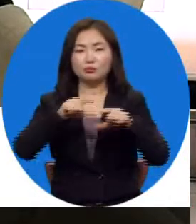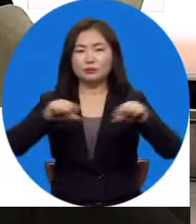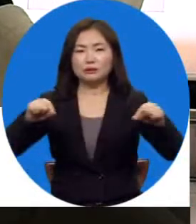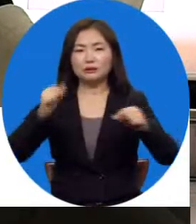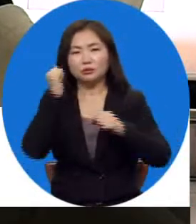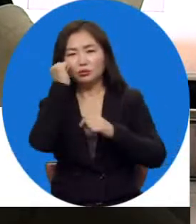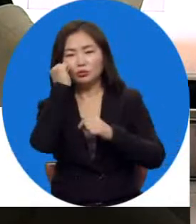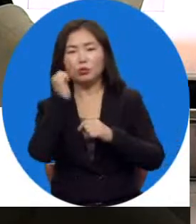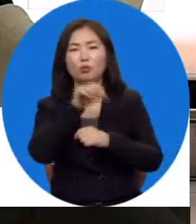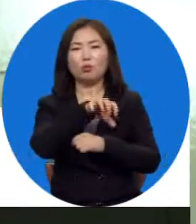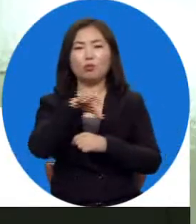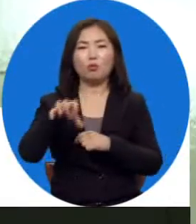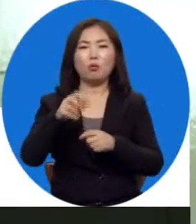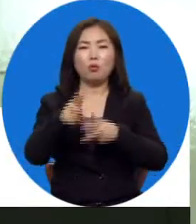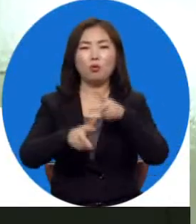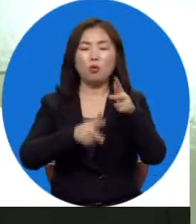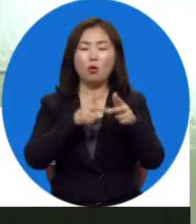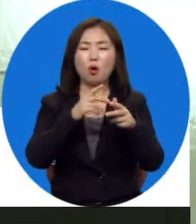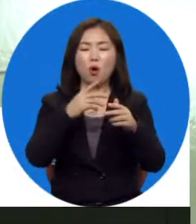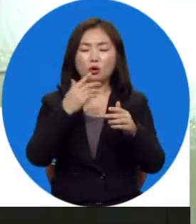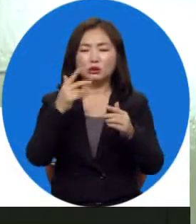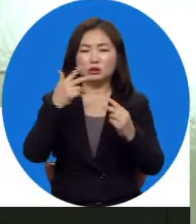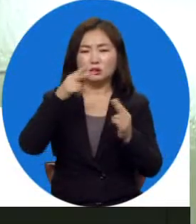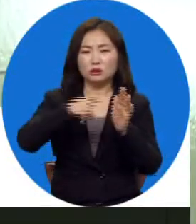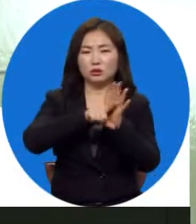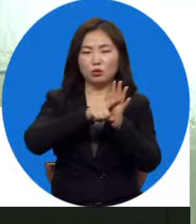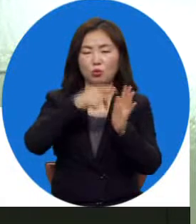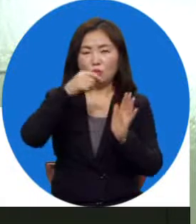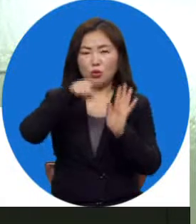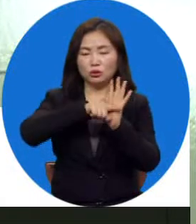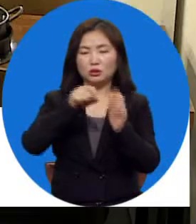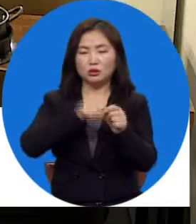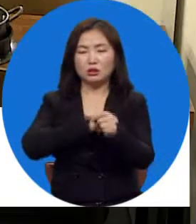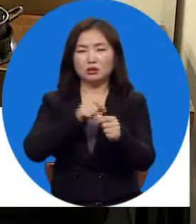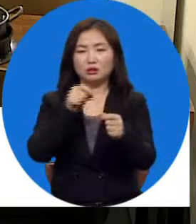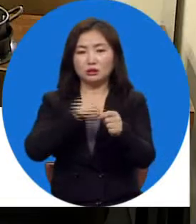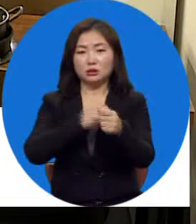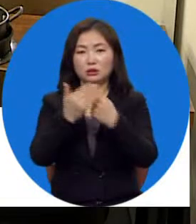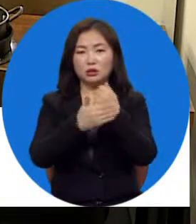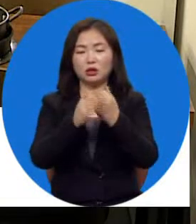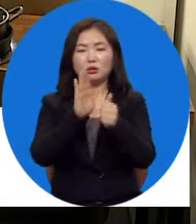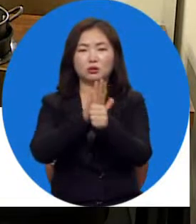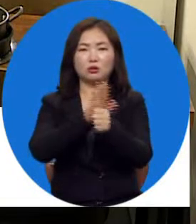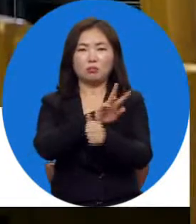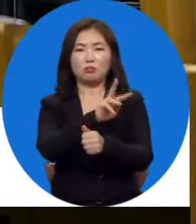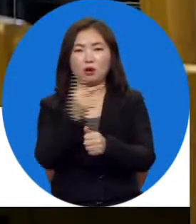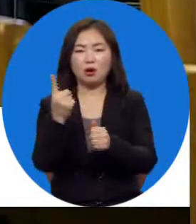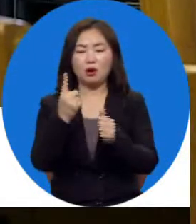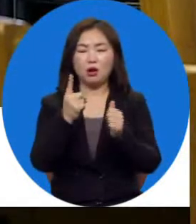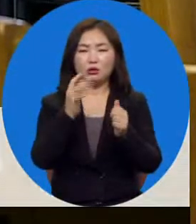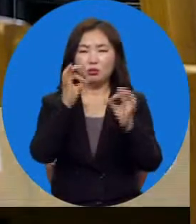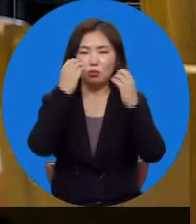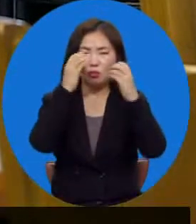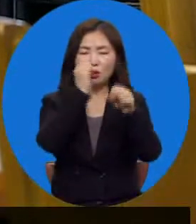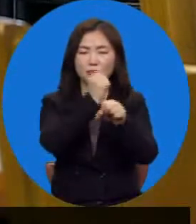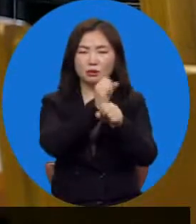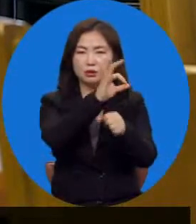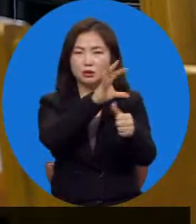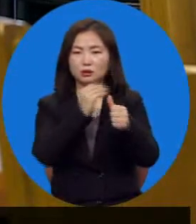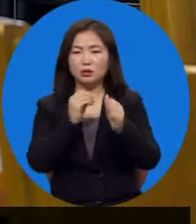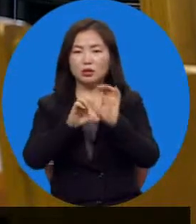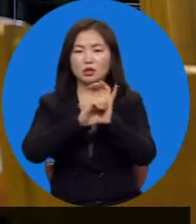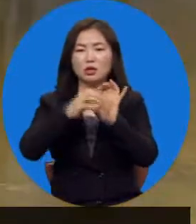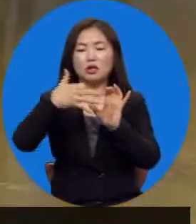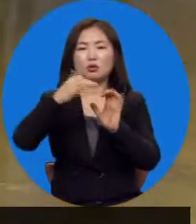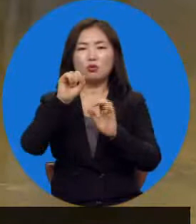음식 숙박업 등 은 신용 보증 재단 을 통해서 특례보증 으로 대출을 지원합니다 또 창업 자금을 이용하고 있는 기업이 크로나